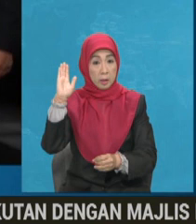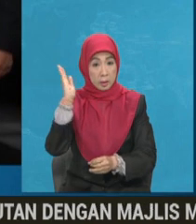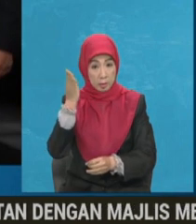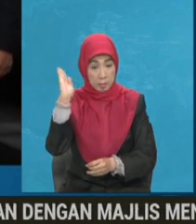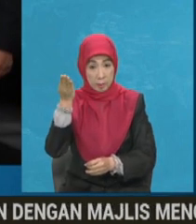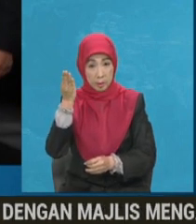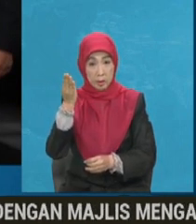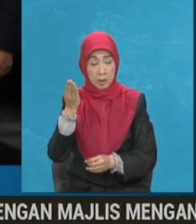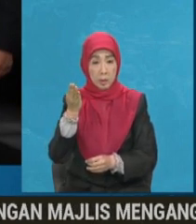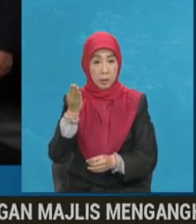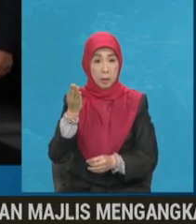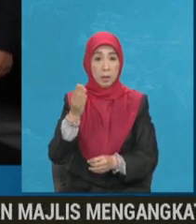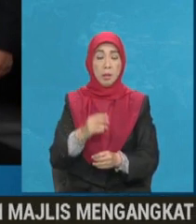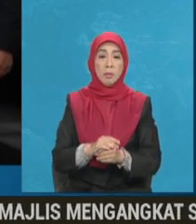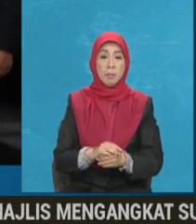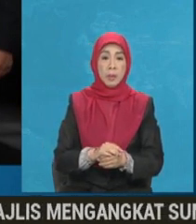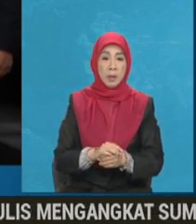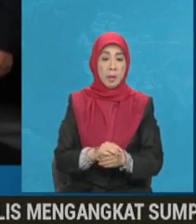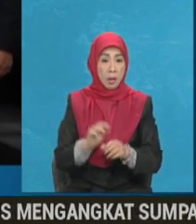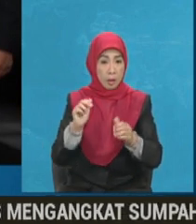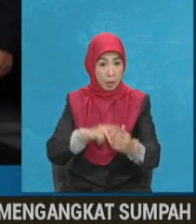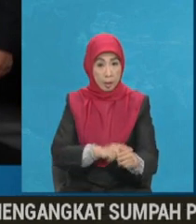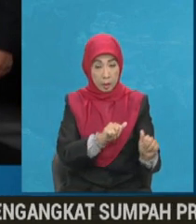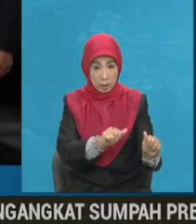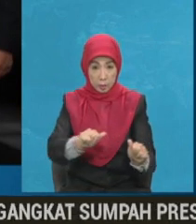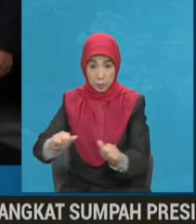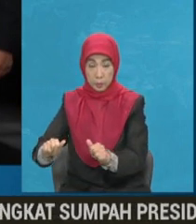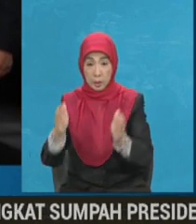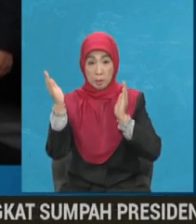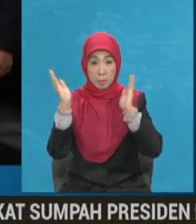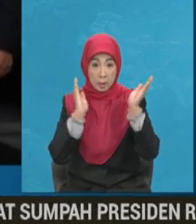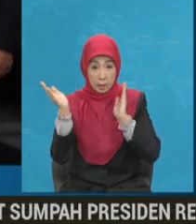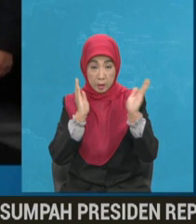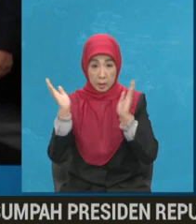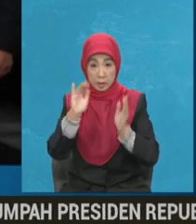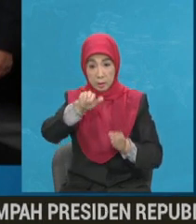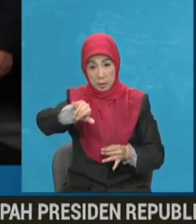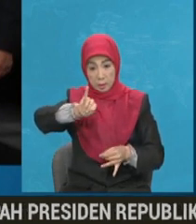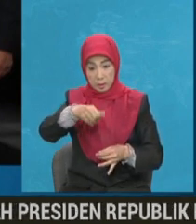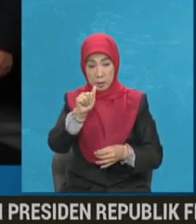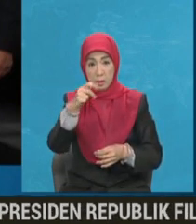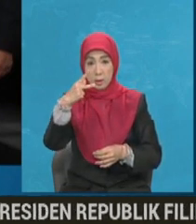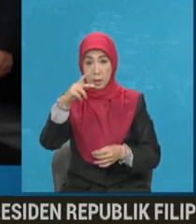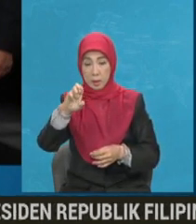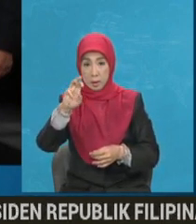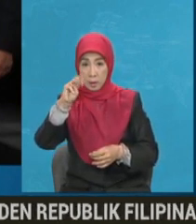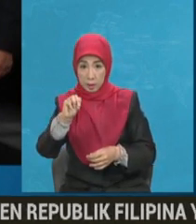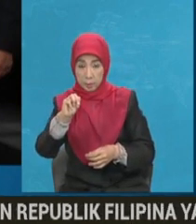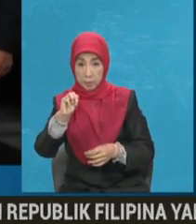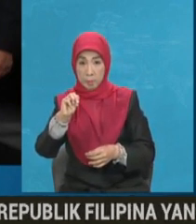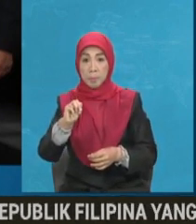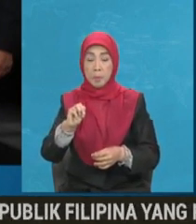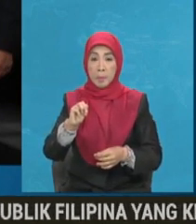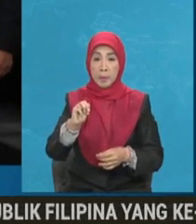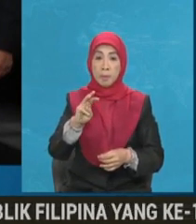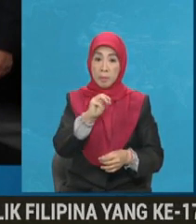seminar ulama Aceh Tenggara anjuran jabatan kemajuan Islam Malaysia jakim dan pejabat menteri di jabatan Perdana Menteri